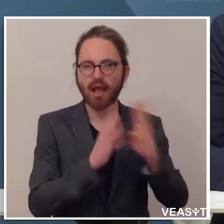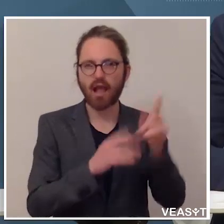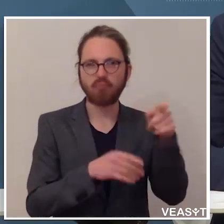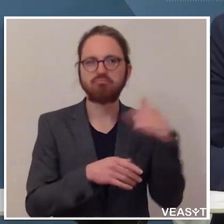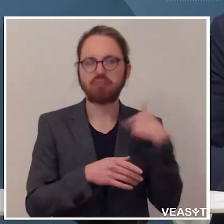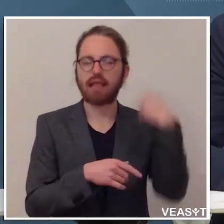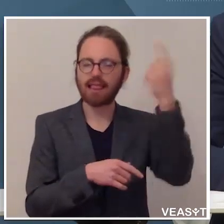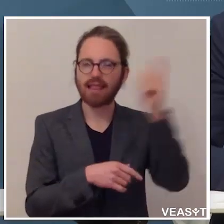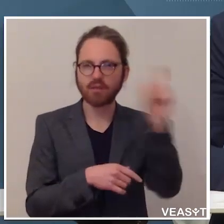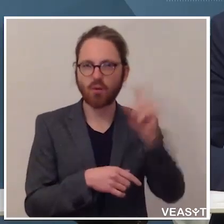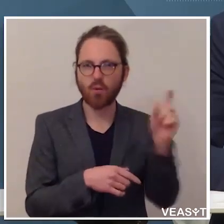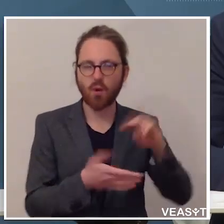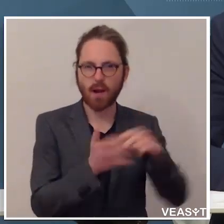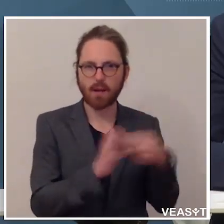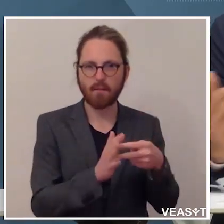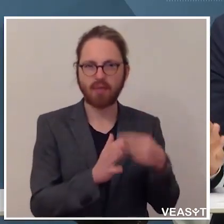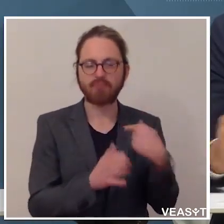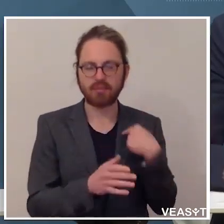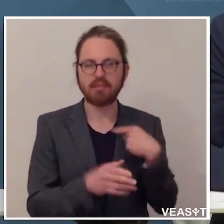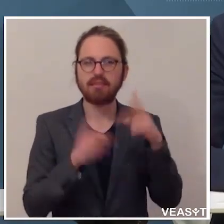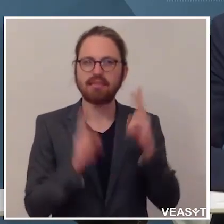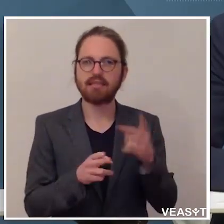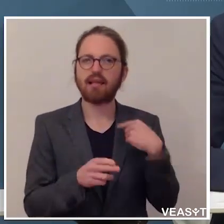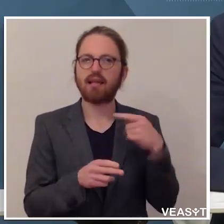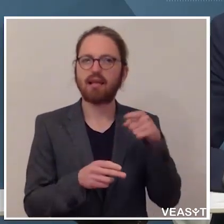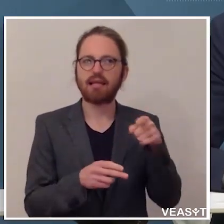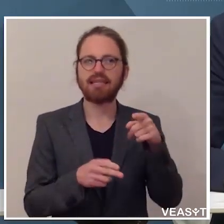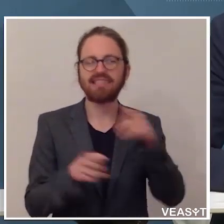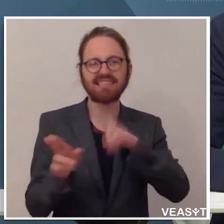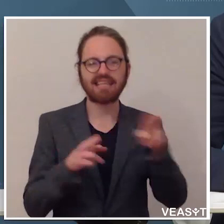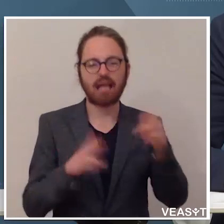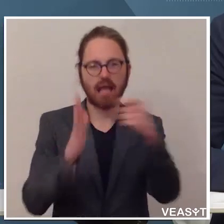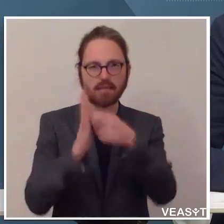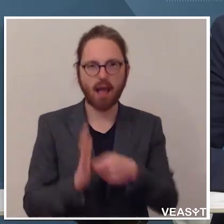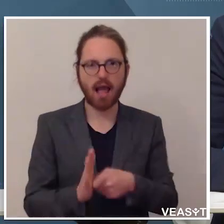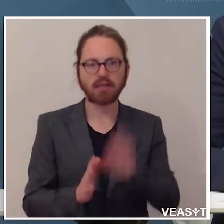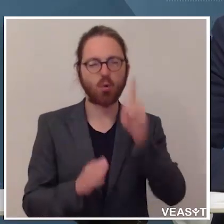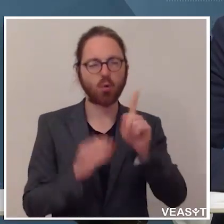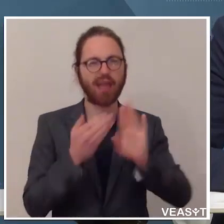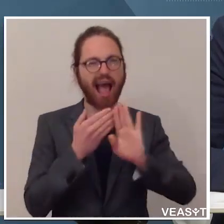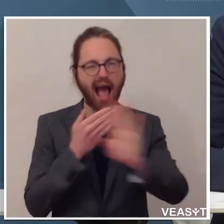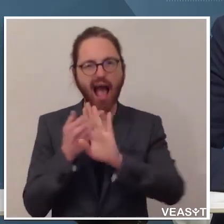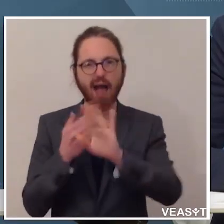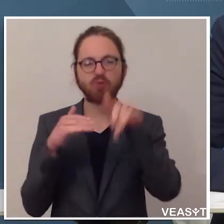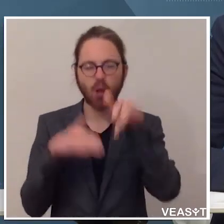Wochen vorbereitet. Wir werden wegen den Sicherheitsvorkehrungen und wegen den Abständen, die eingehalten werden